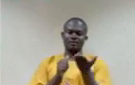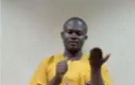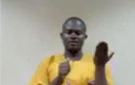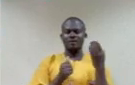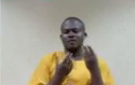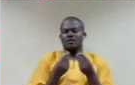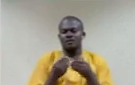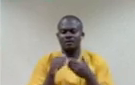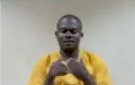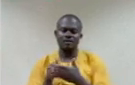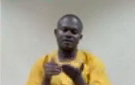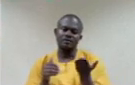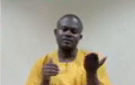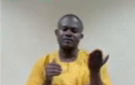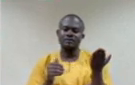koroherana